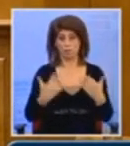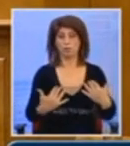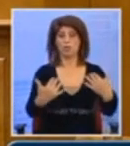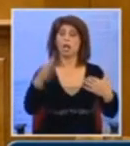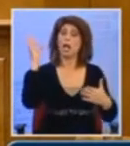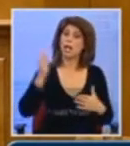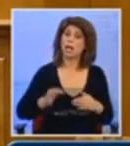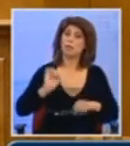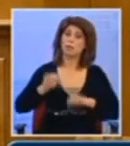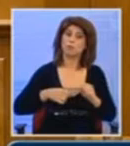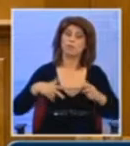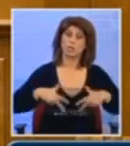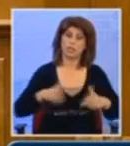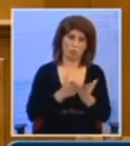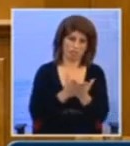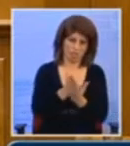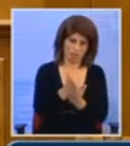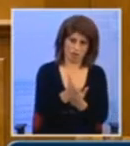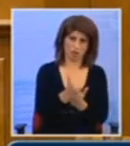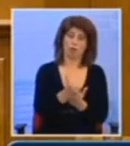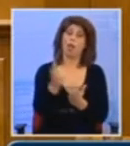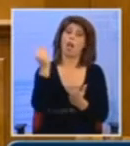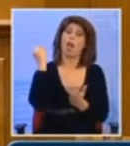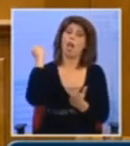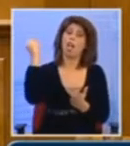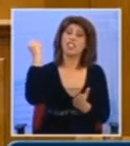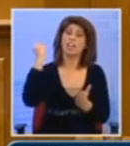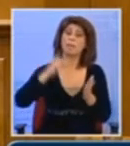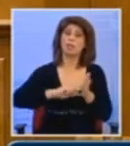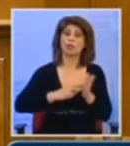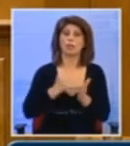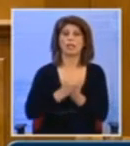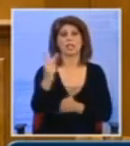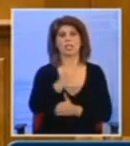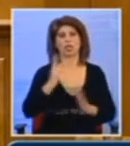κάθε προσπάθεια για κράτος δικαίου, δυναμική οικονομία και κοινωνική προστασία.